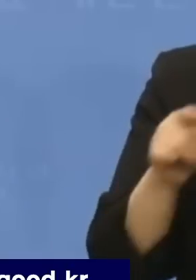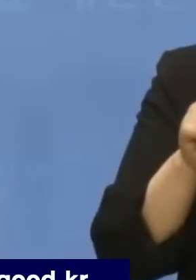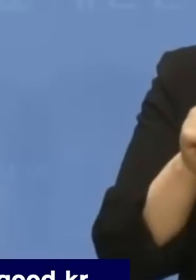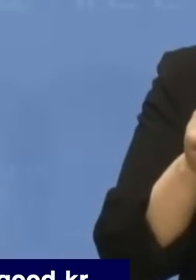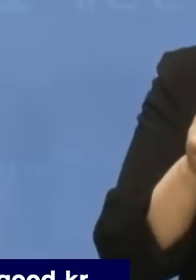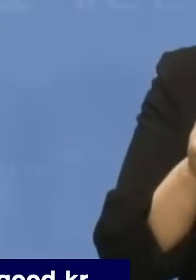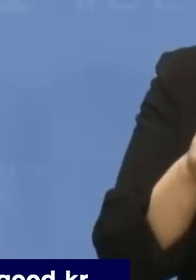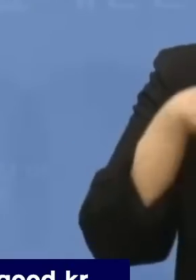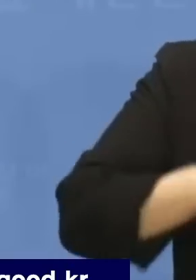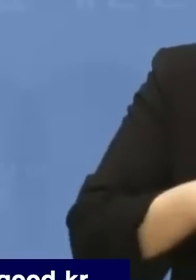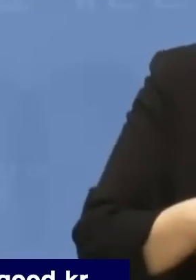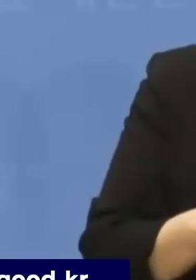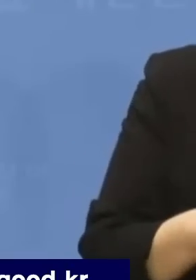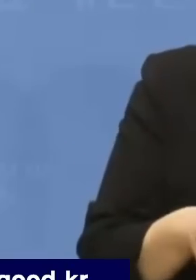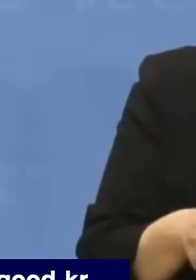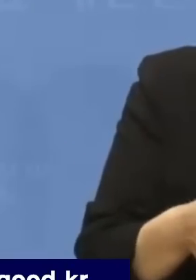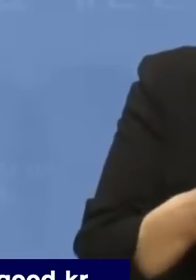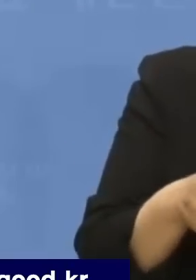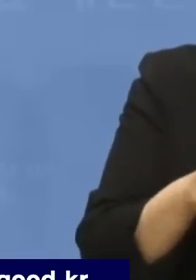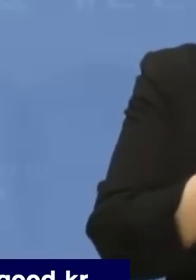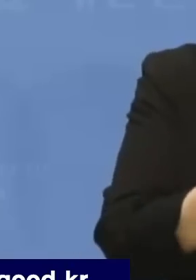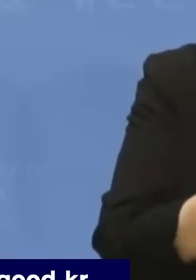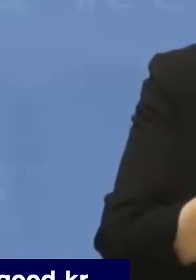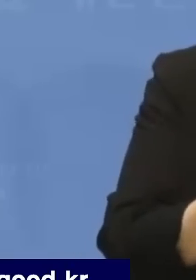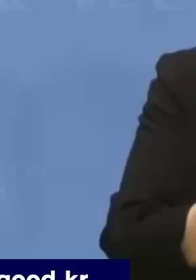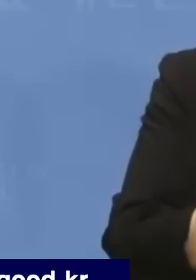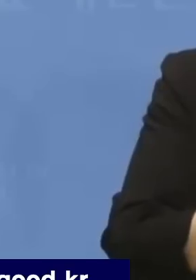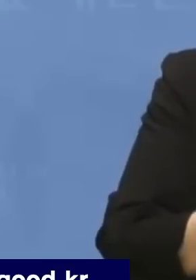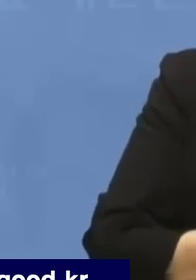의중이 반영된 결과라고밖에 해석할 수 없습니다.